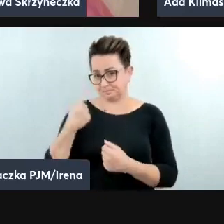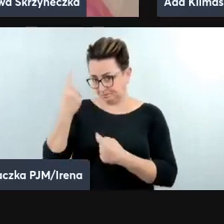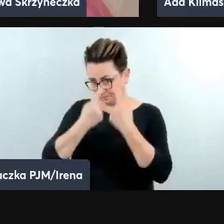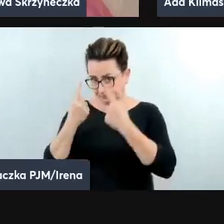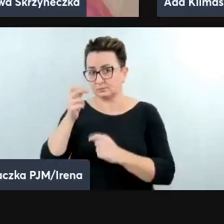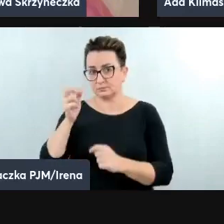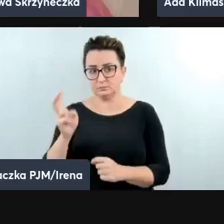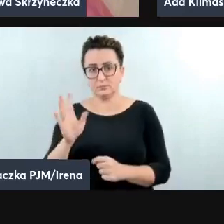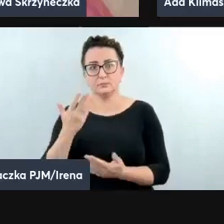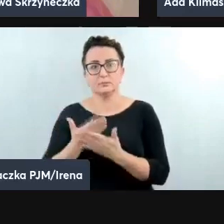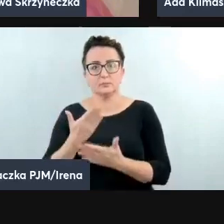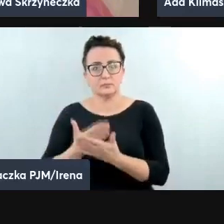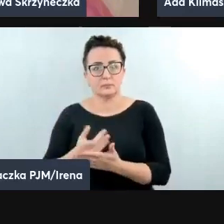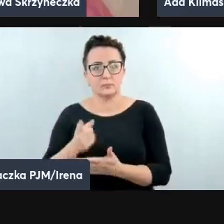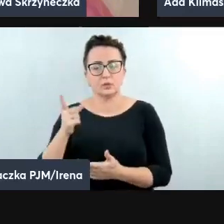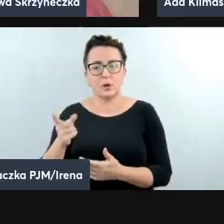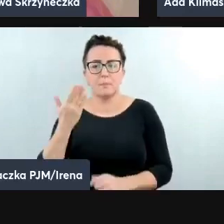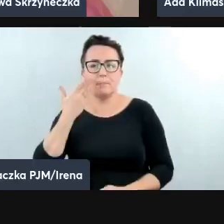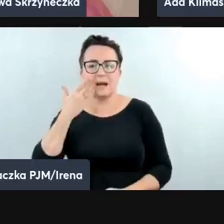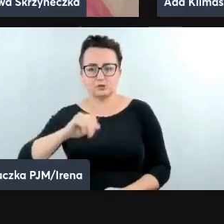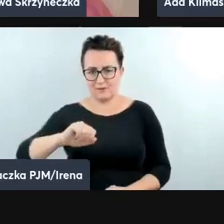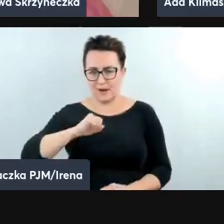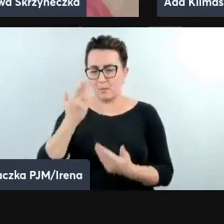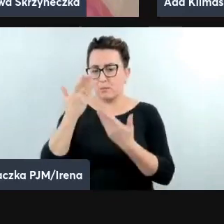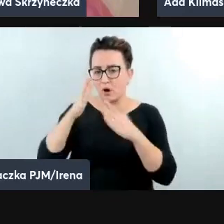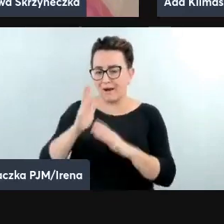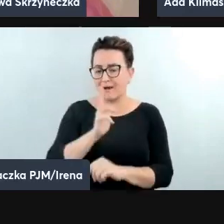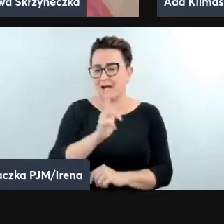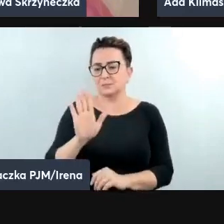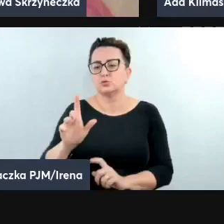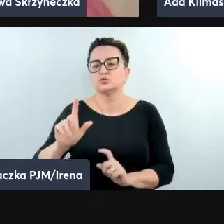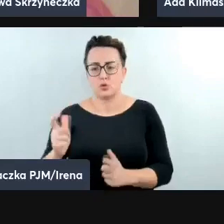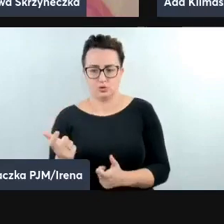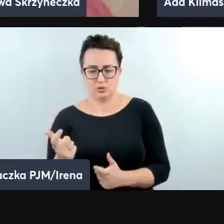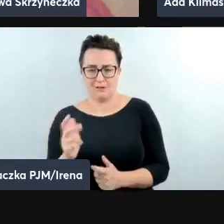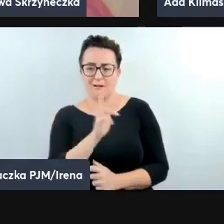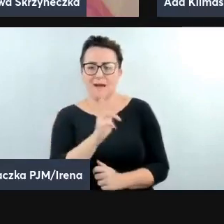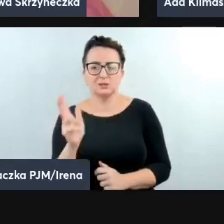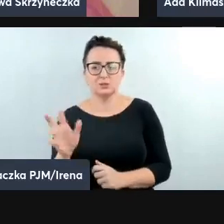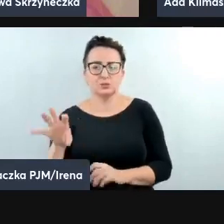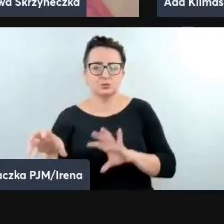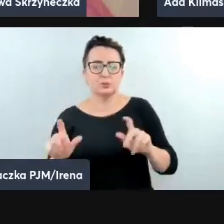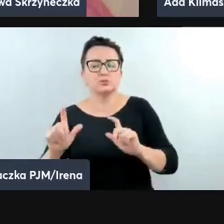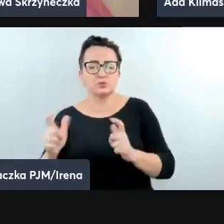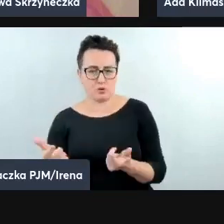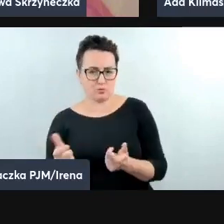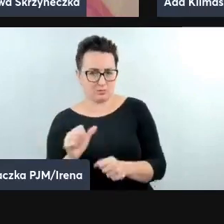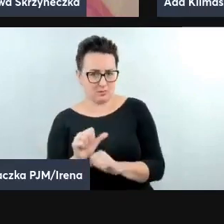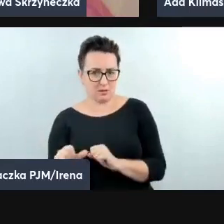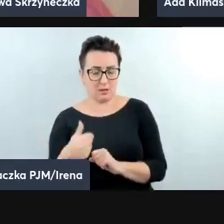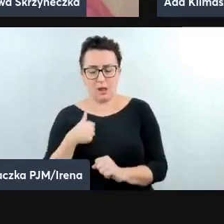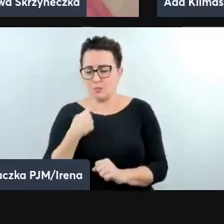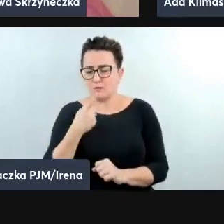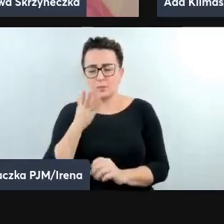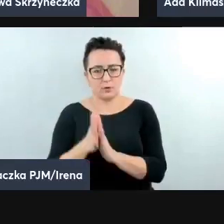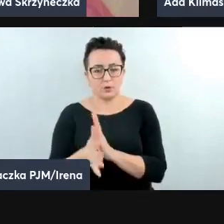fajne, żeby pokazać jakby, że każdy ma coś i u każdego się dzieje coś. I ja na przykład robię to w ten sposób, że mówię im, że w trakcie dojrzewania bywa tak,